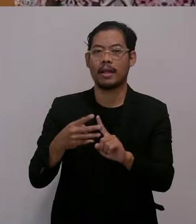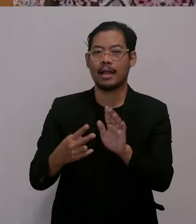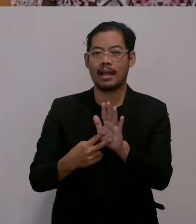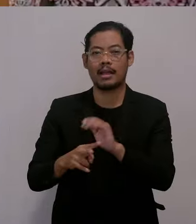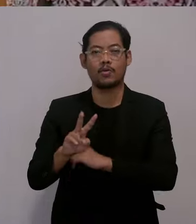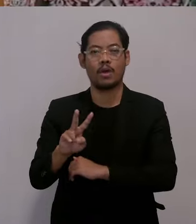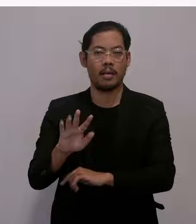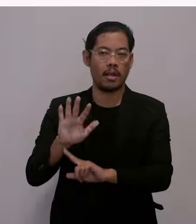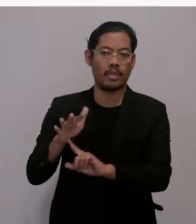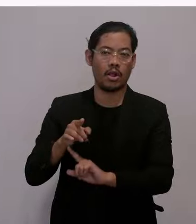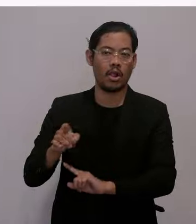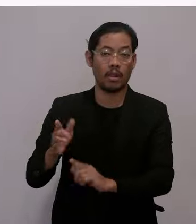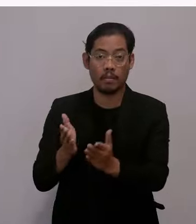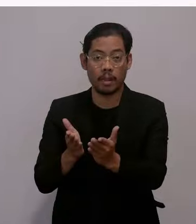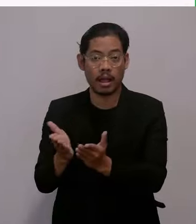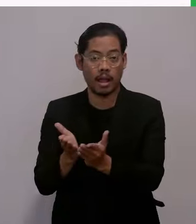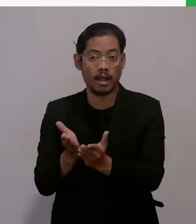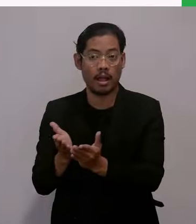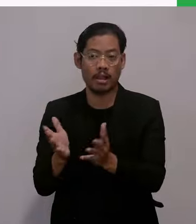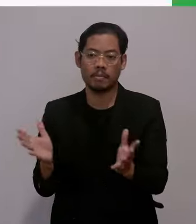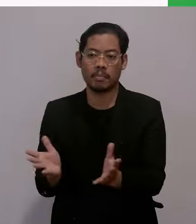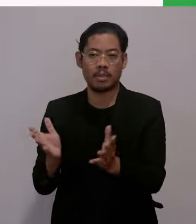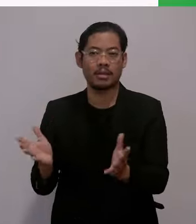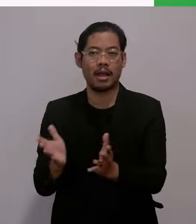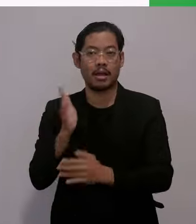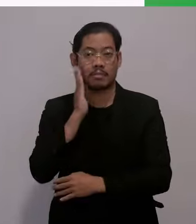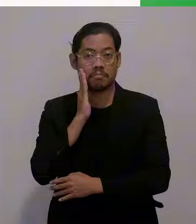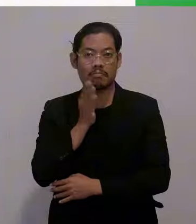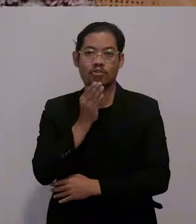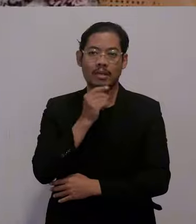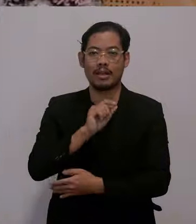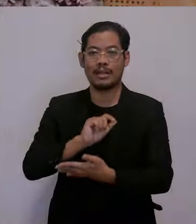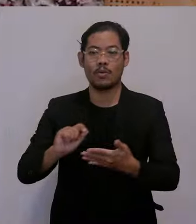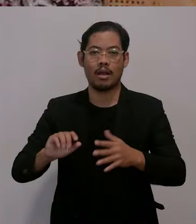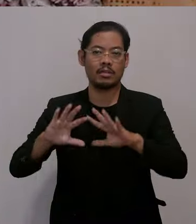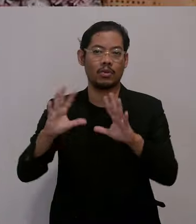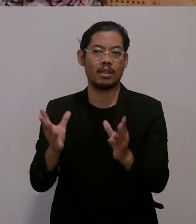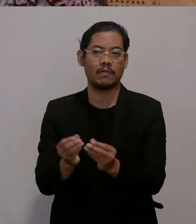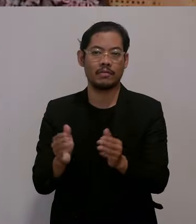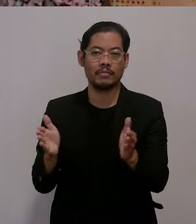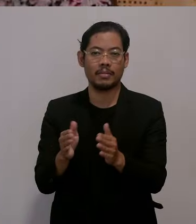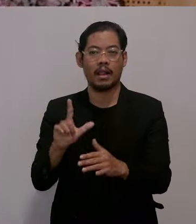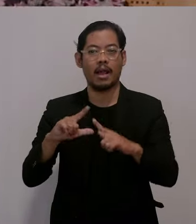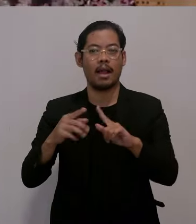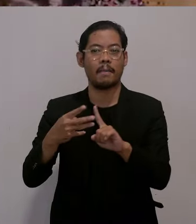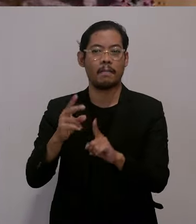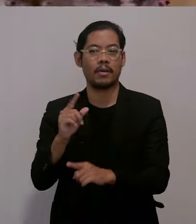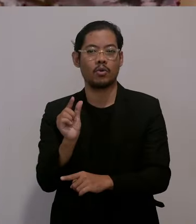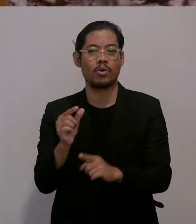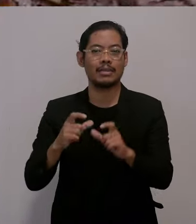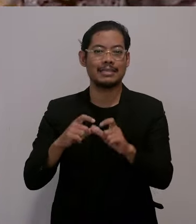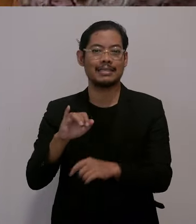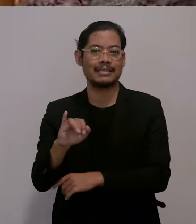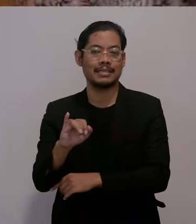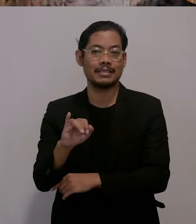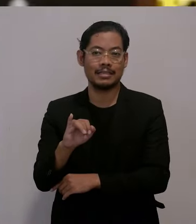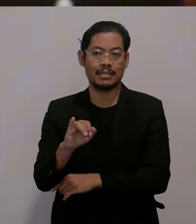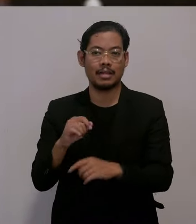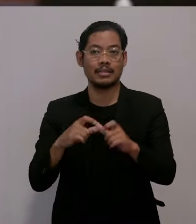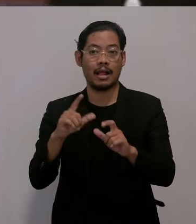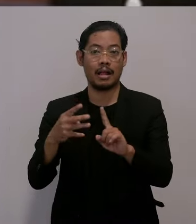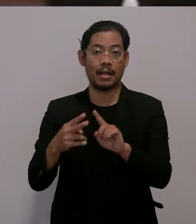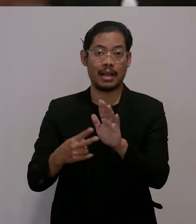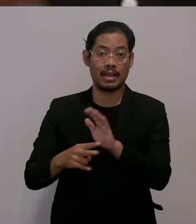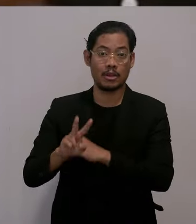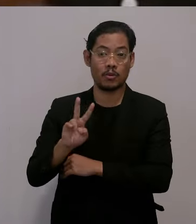2 Bantul dalam hal layanan bimbingan remaja usia sekolah inklusi atau Labrusi, dan SLBN 2 Bantul